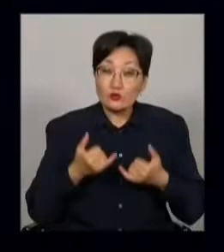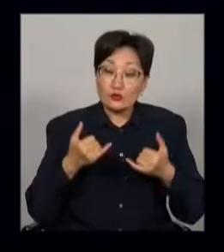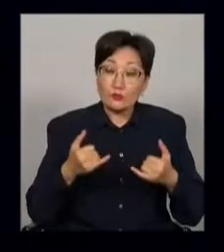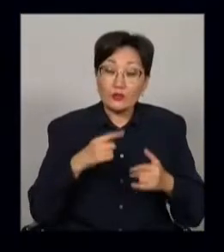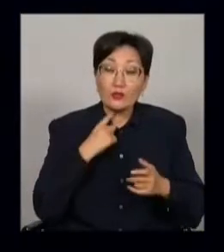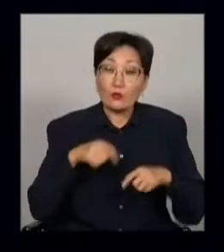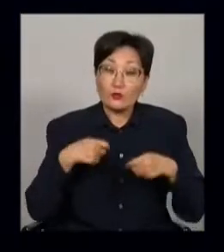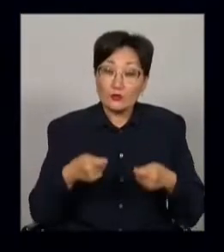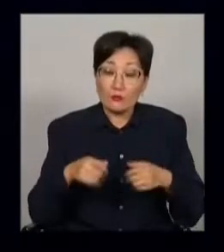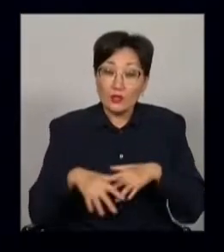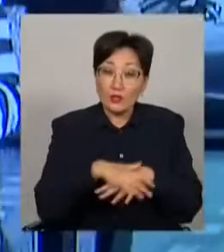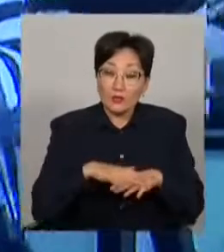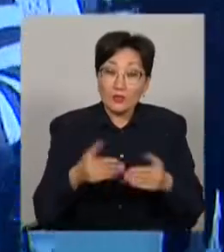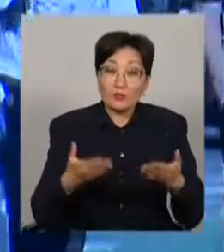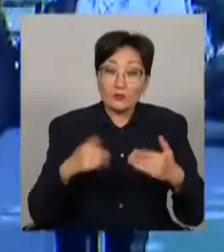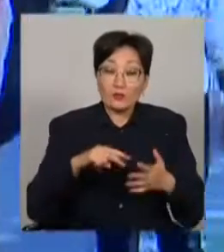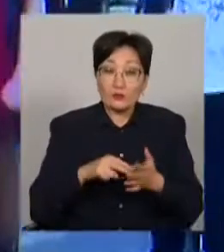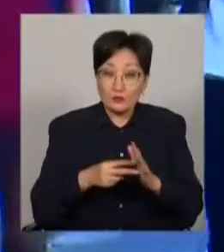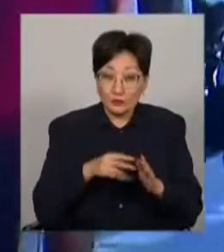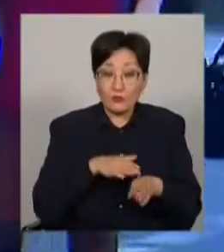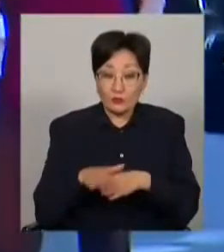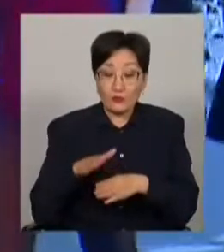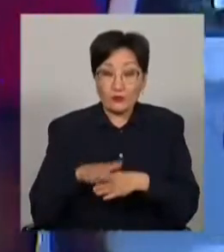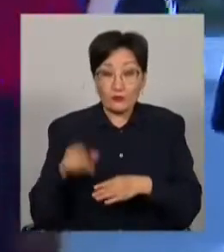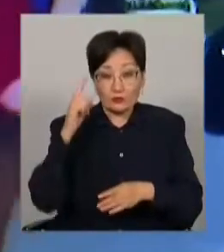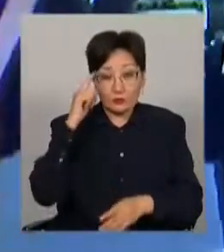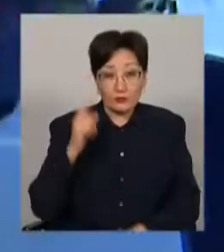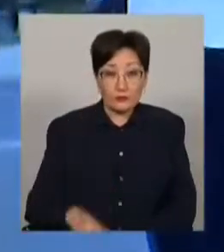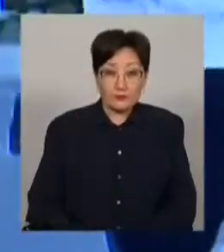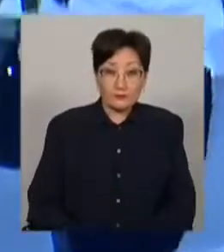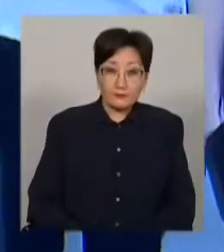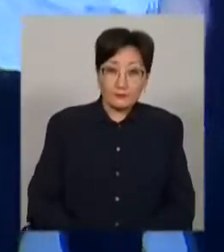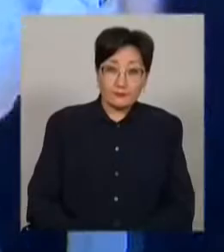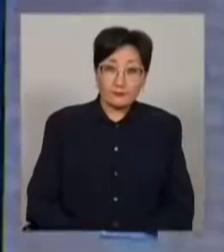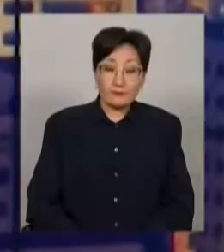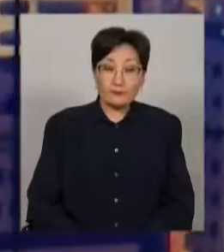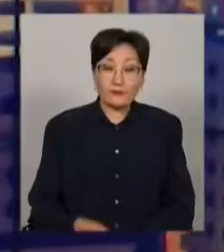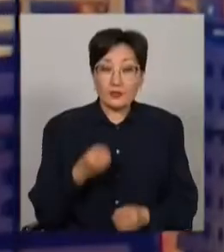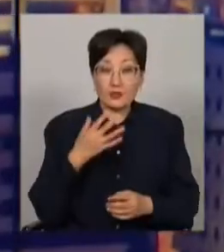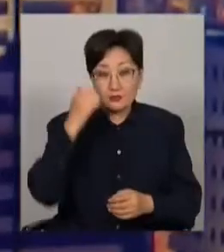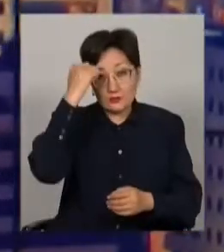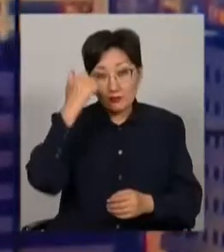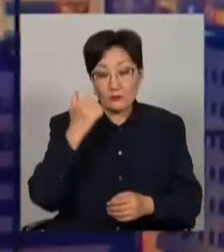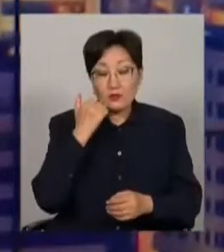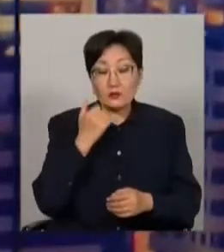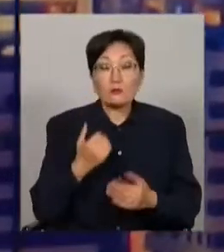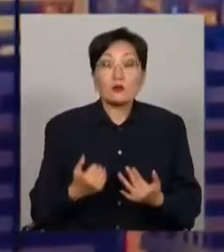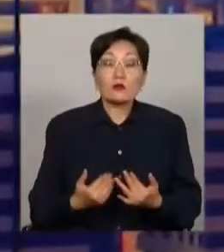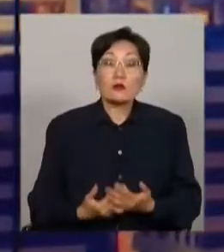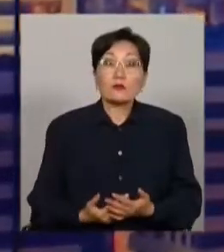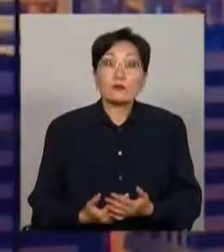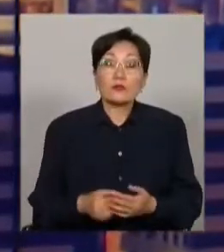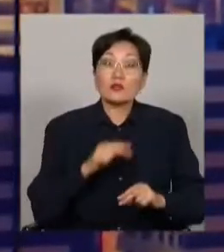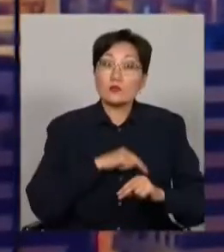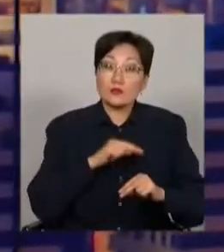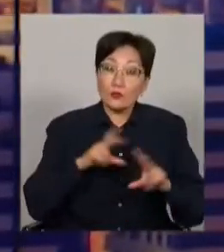дауыс беруге халықты шақырдық және мақсатымызға жеттік деп ойлаймыз. Жақсы, рахмет, Барыс Мырза.